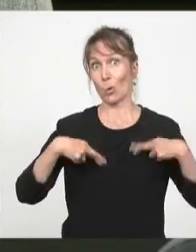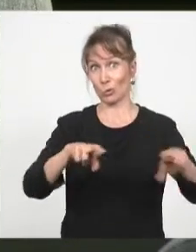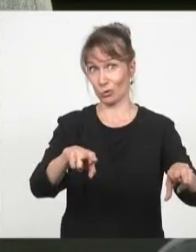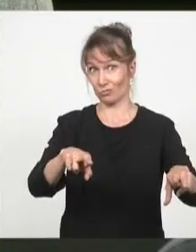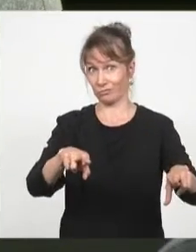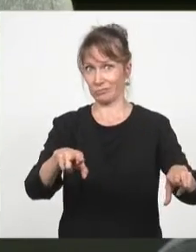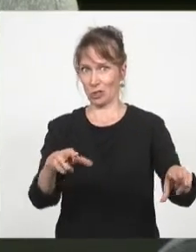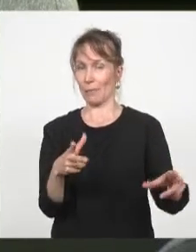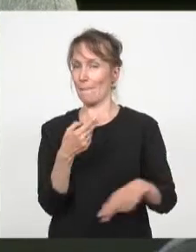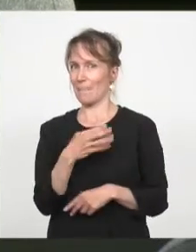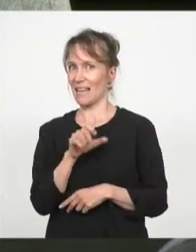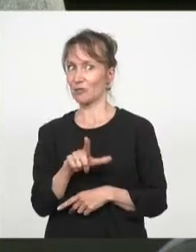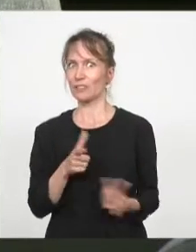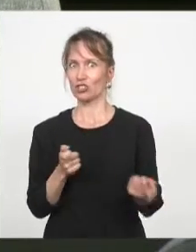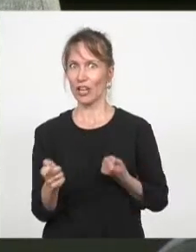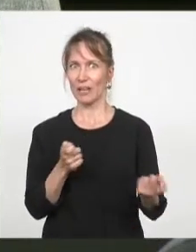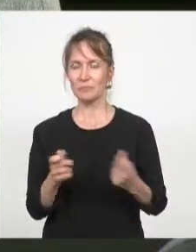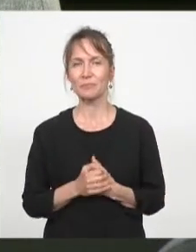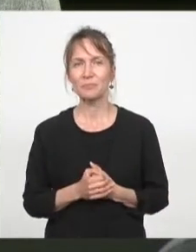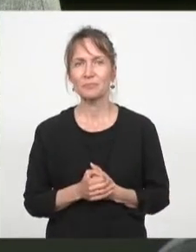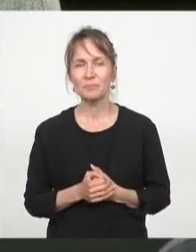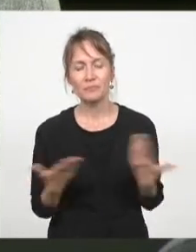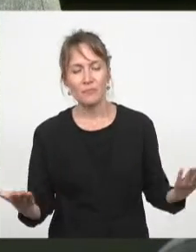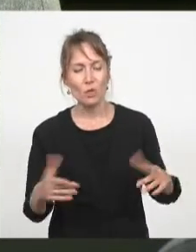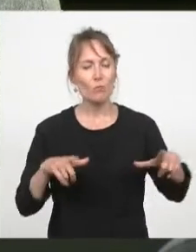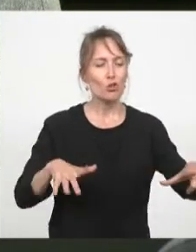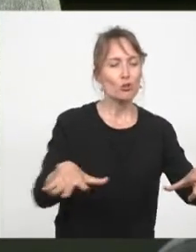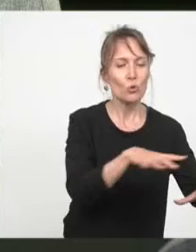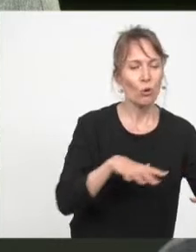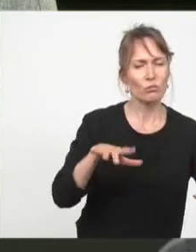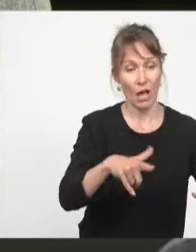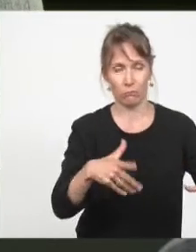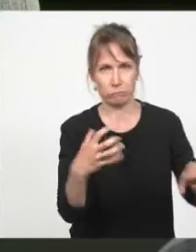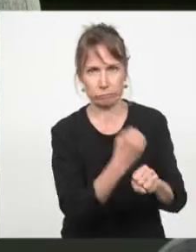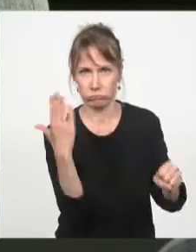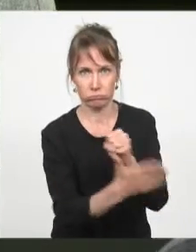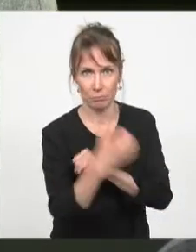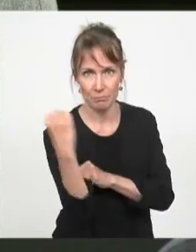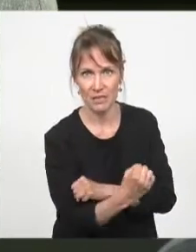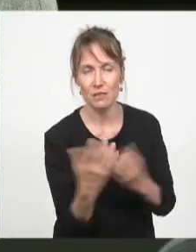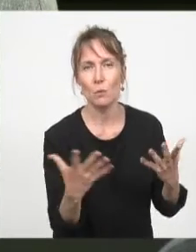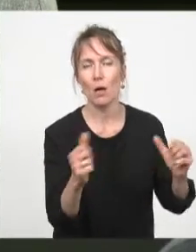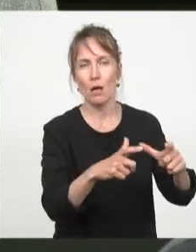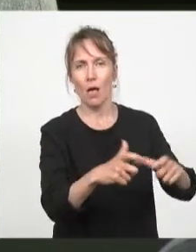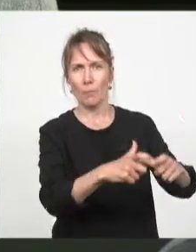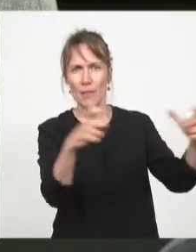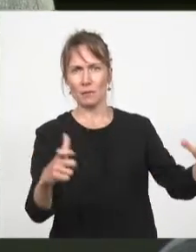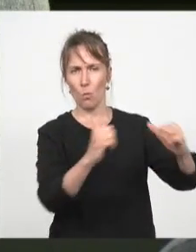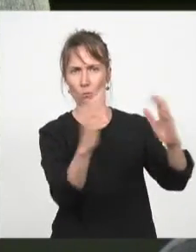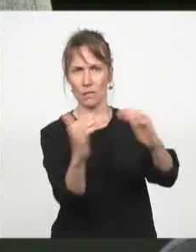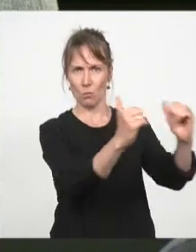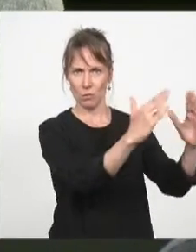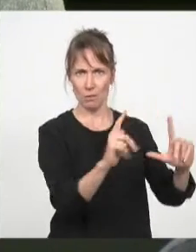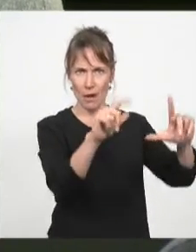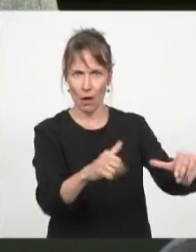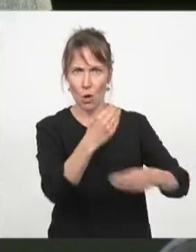Aussi, les secteurs identifiés comme zones à enjeu, c'est-à-dire des zones d'habitation ou recevant des locaux sensibles soumis à des niveaux sonores dépassant